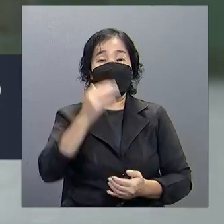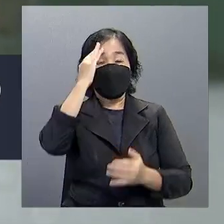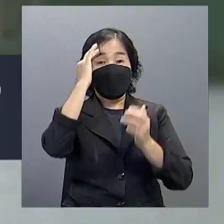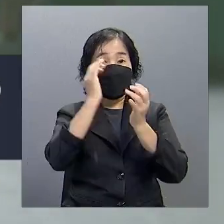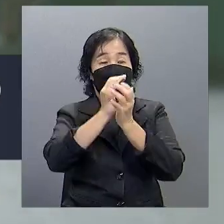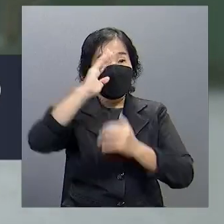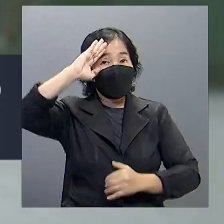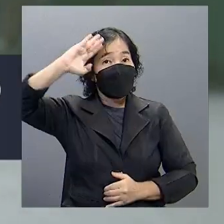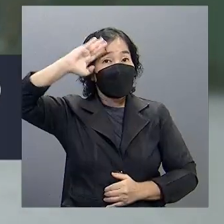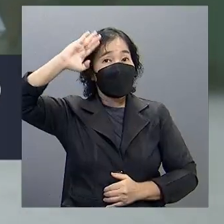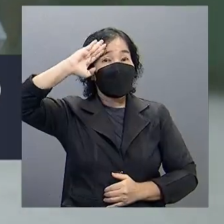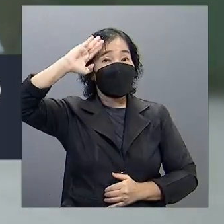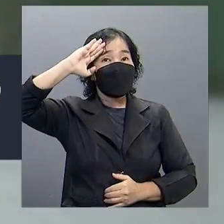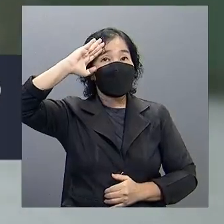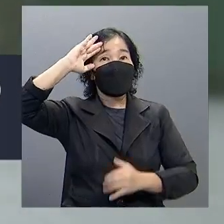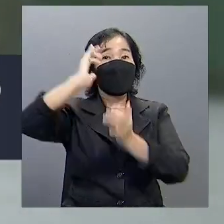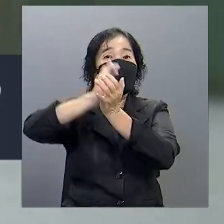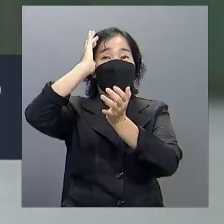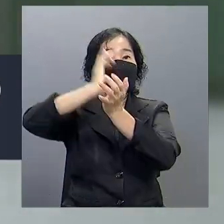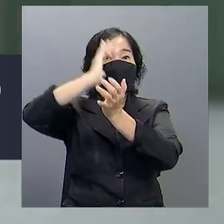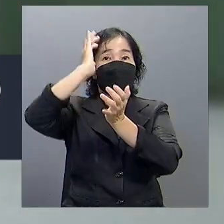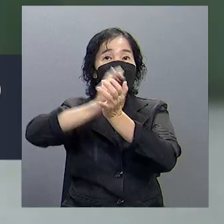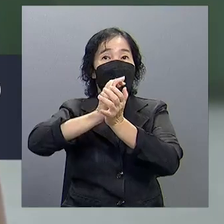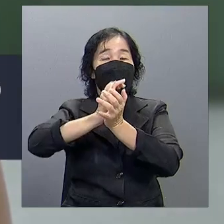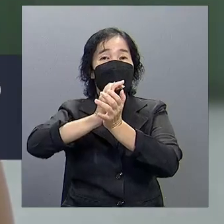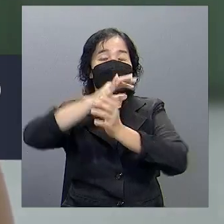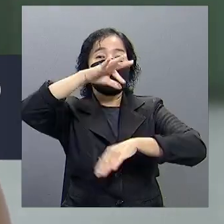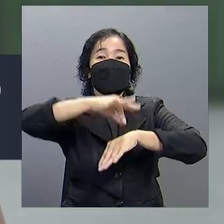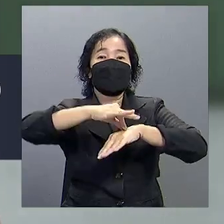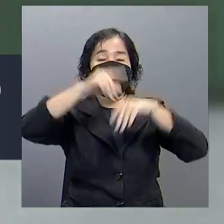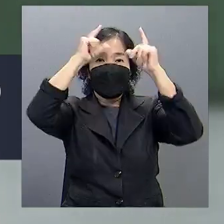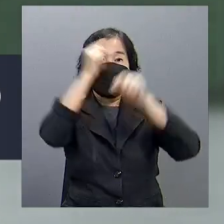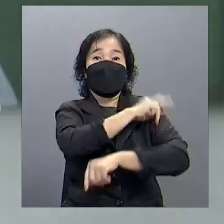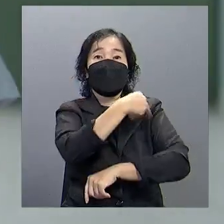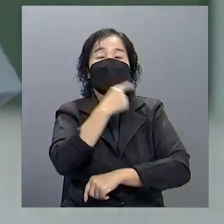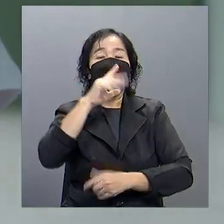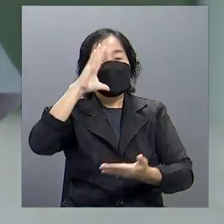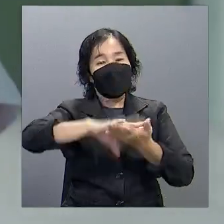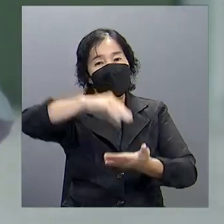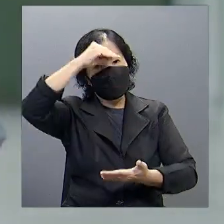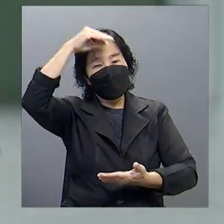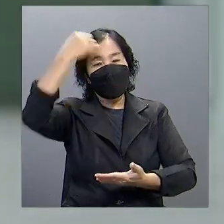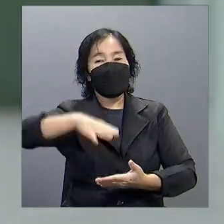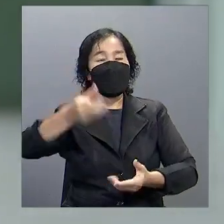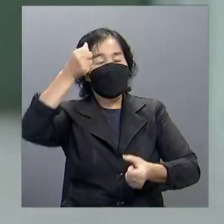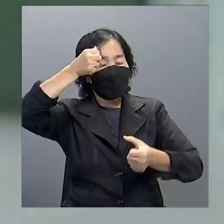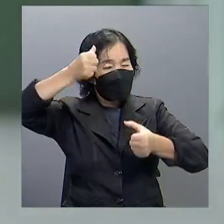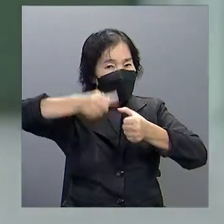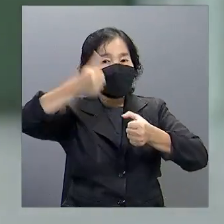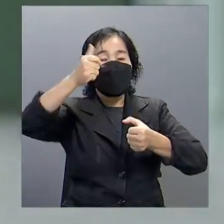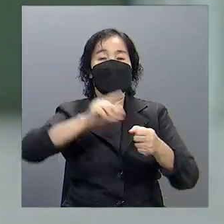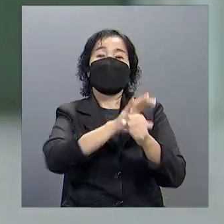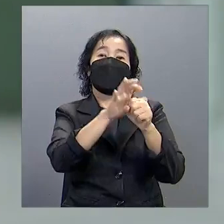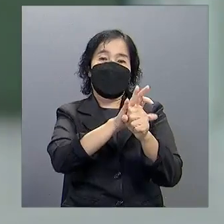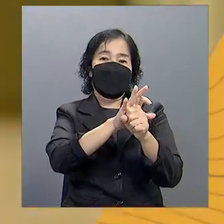นักวิชาการสาธารณสุขชำนาญการบอกว่าบทเรียนจากโควิด-19 คือสิ่งสำคัญที่ช่วยในการทำงานรับมือกับโรคระบา